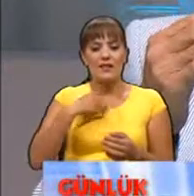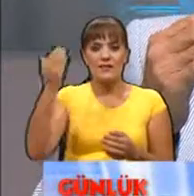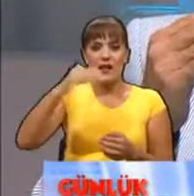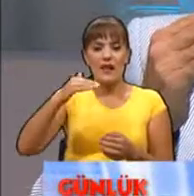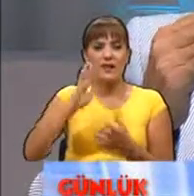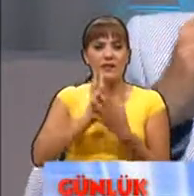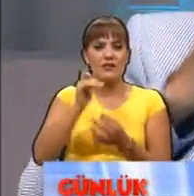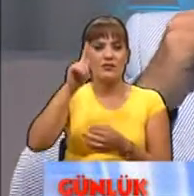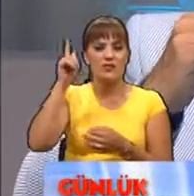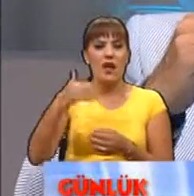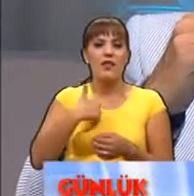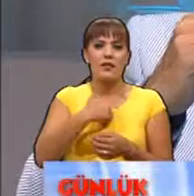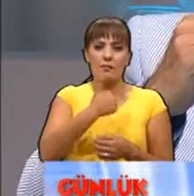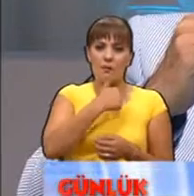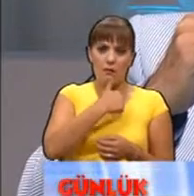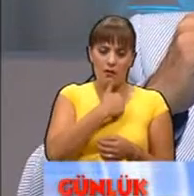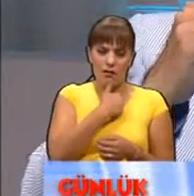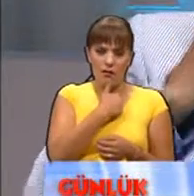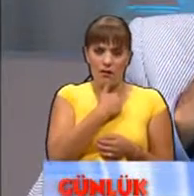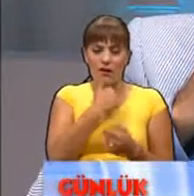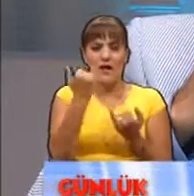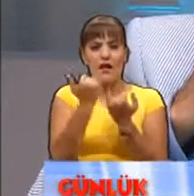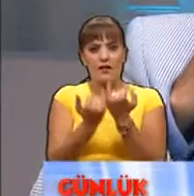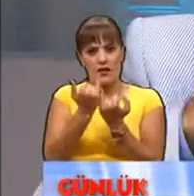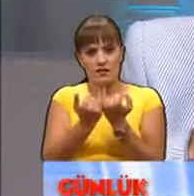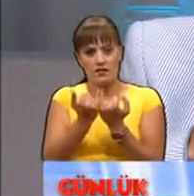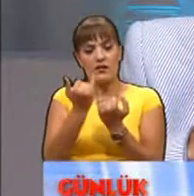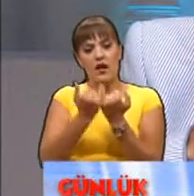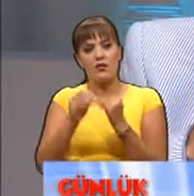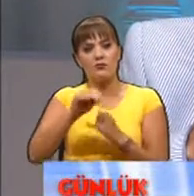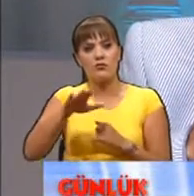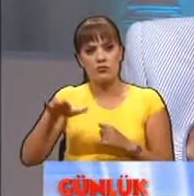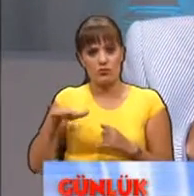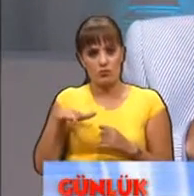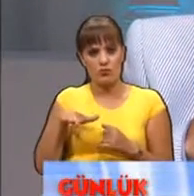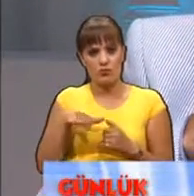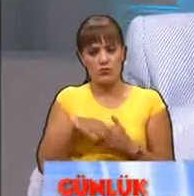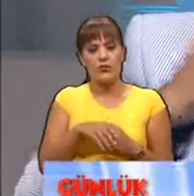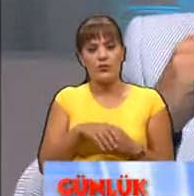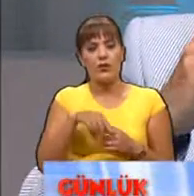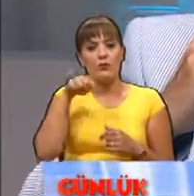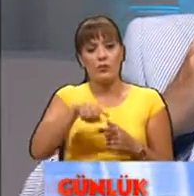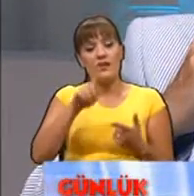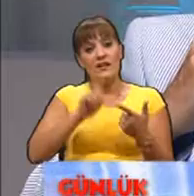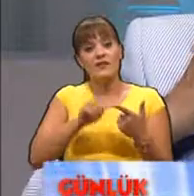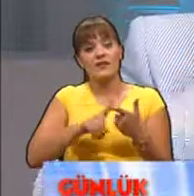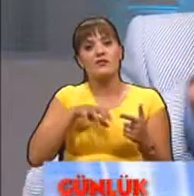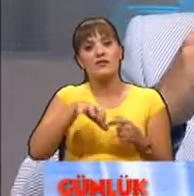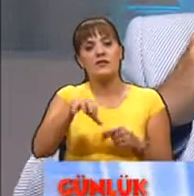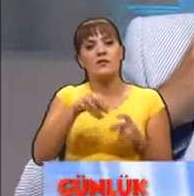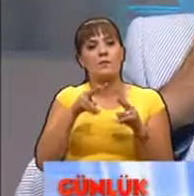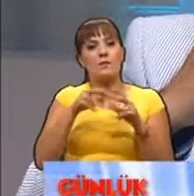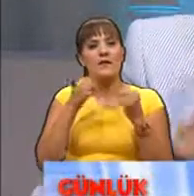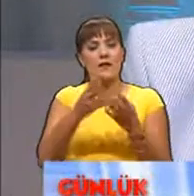geldiği kişiler. Hmm. Anne babası, kardeşleri, kardeş çocukları. Hı hı. Bu da ikinci sınıf